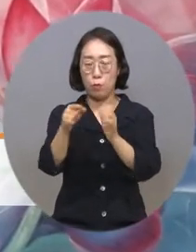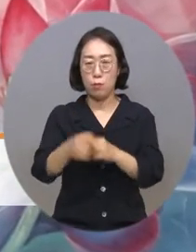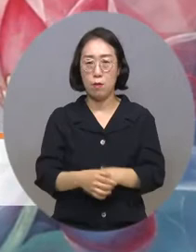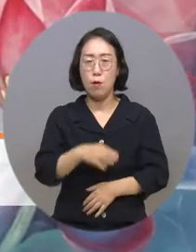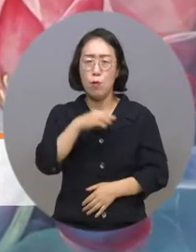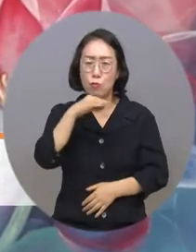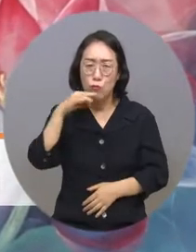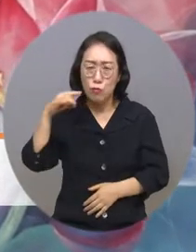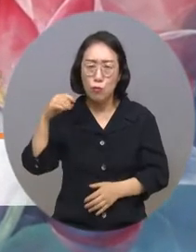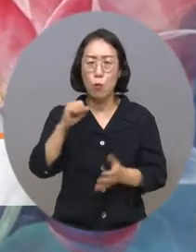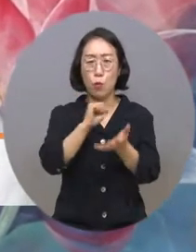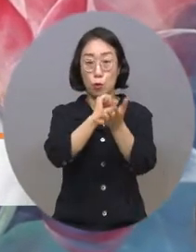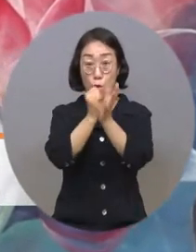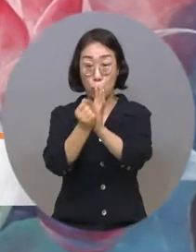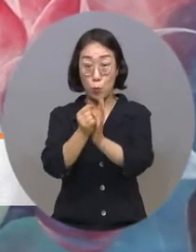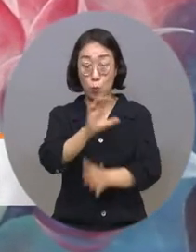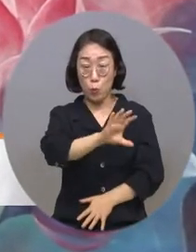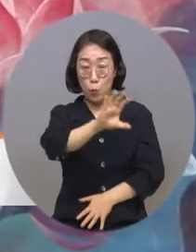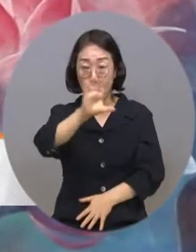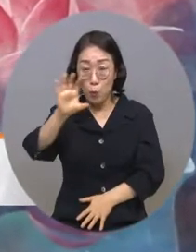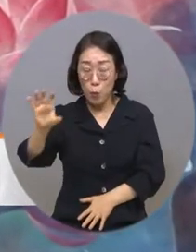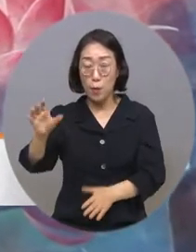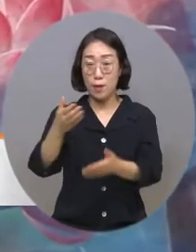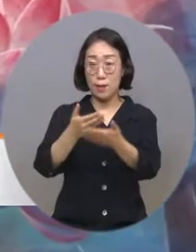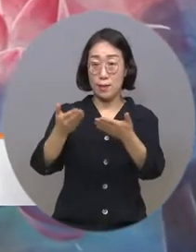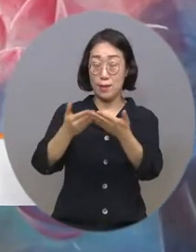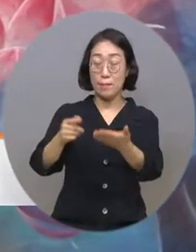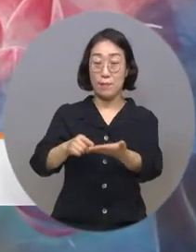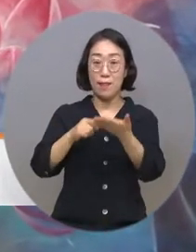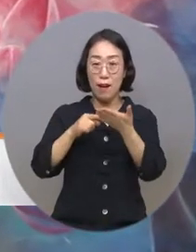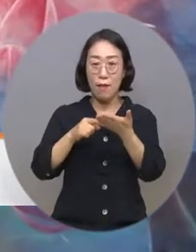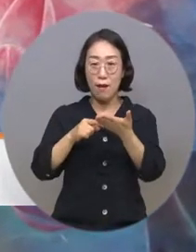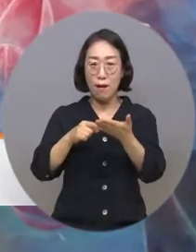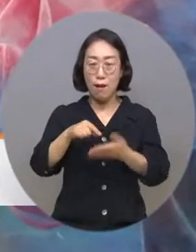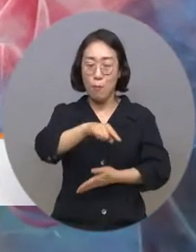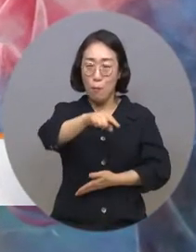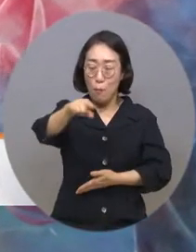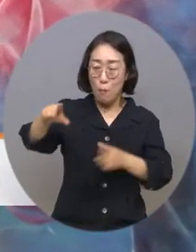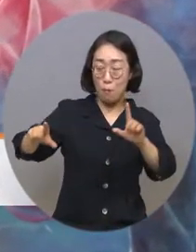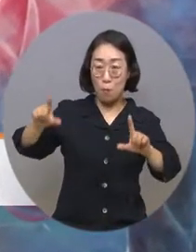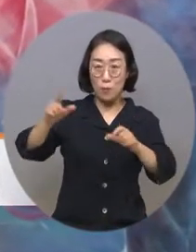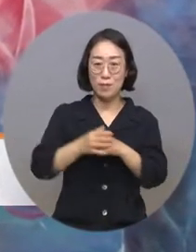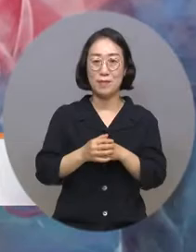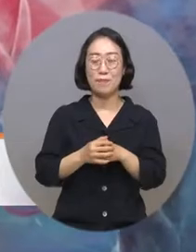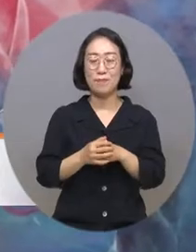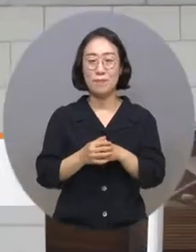분홍 연꽃이 화폭 속에 수려하게 피어나 연못에 몸을 실었습니다.